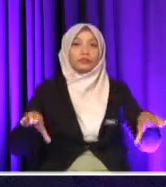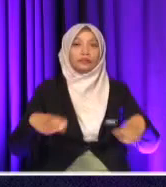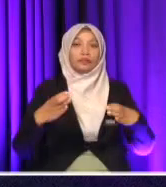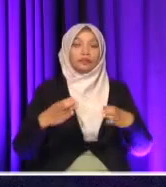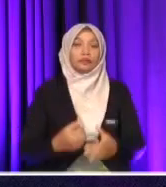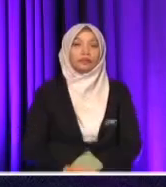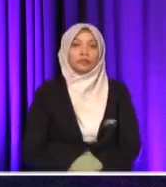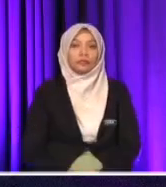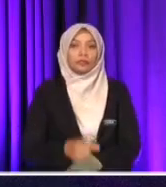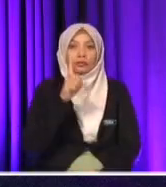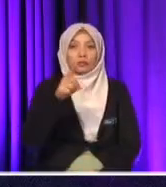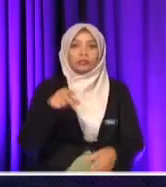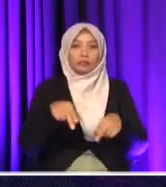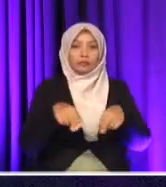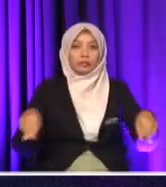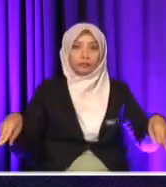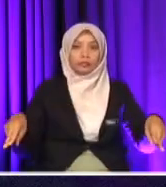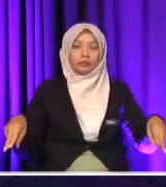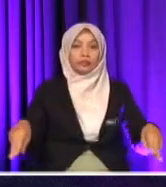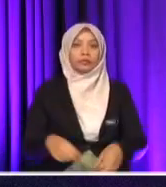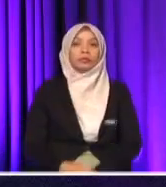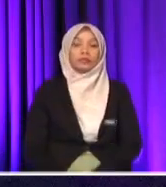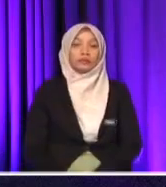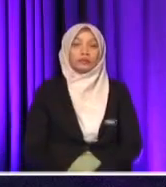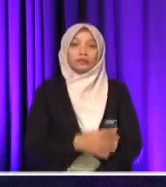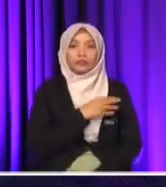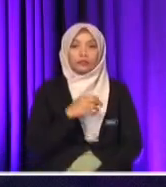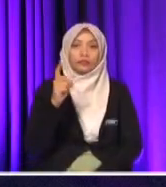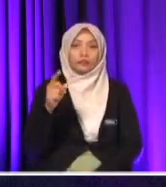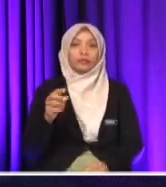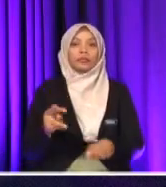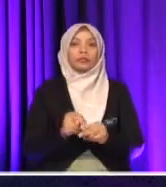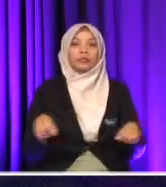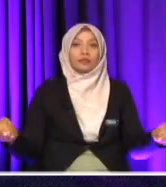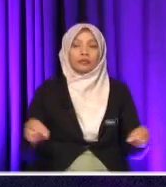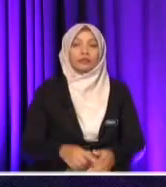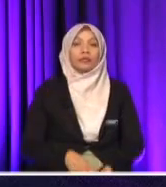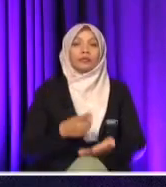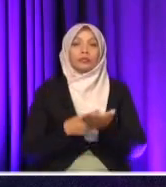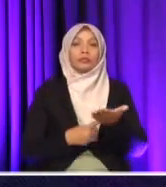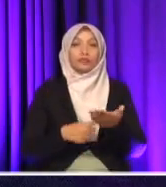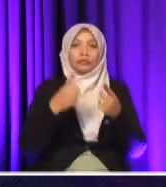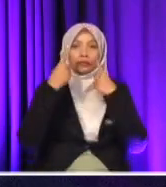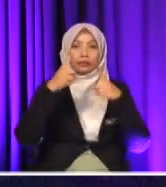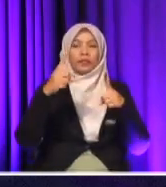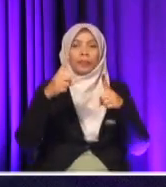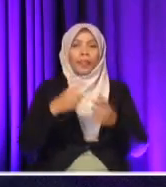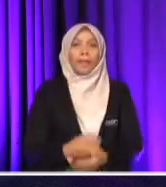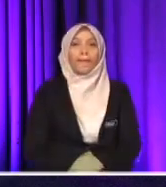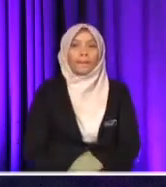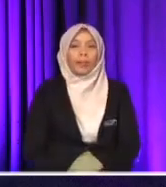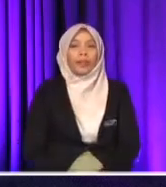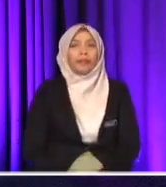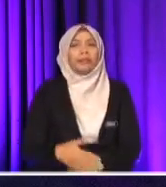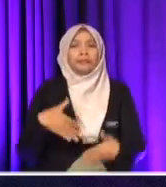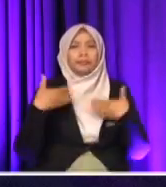Macam mana nak buat satu lagi regangan? Macam mana kita nak buat? Afiq Haziq ada jawapan ke Afiq? Macam mana kita nak buat agak-agaknya? Macam mana nak buat? Bagaimana